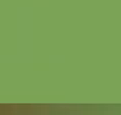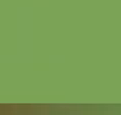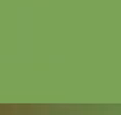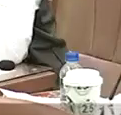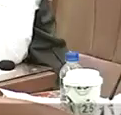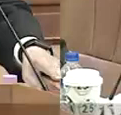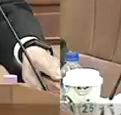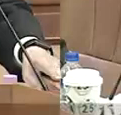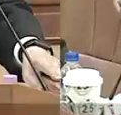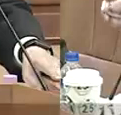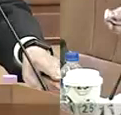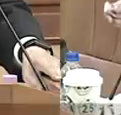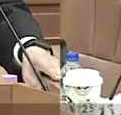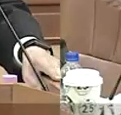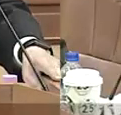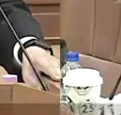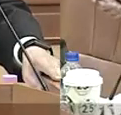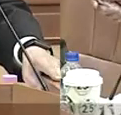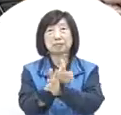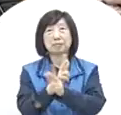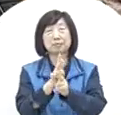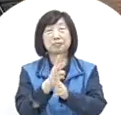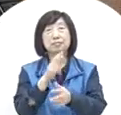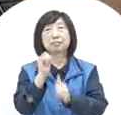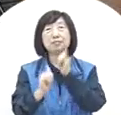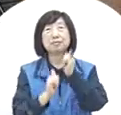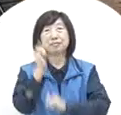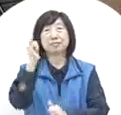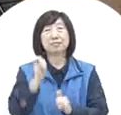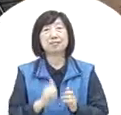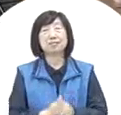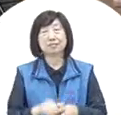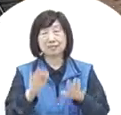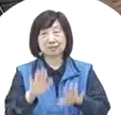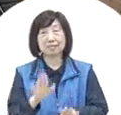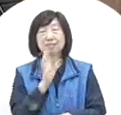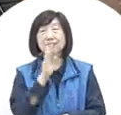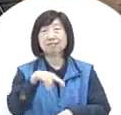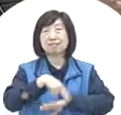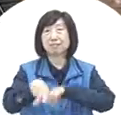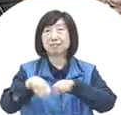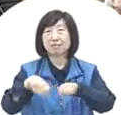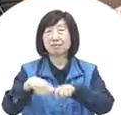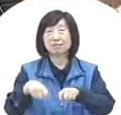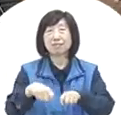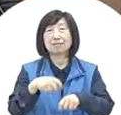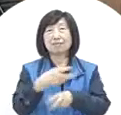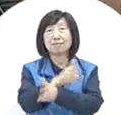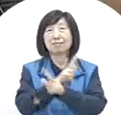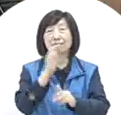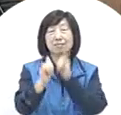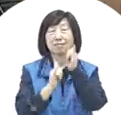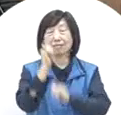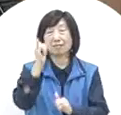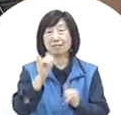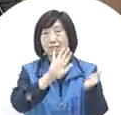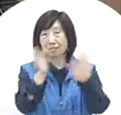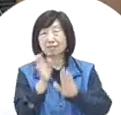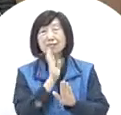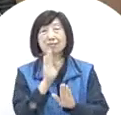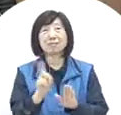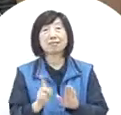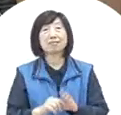桥故事馆，我们目前板桥放送所目前有规划相关的板桥故事馆目前的状况。